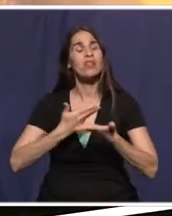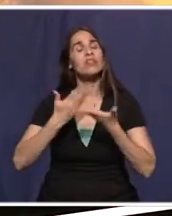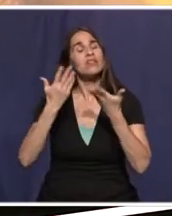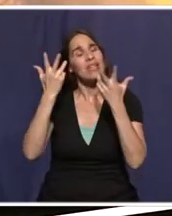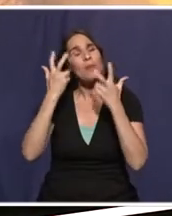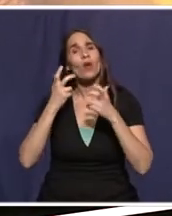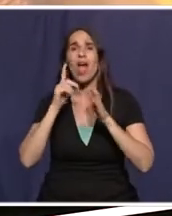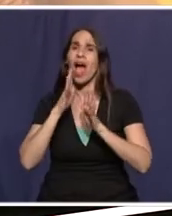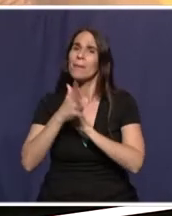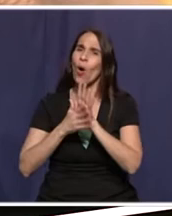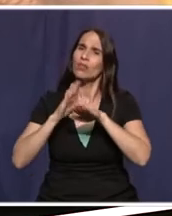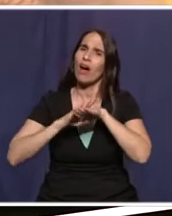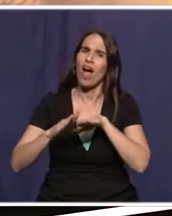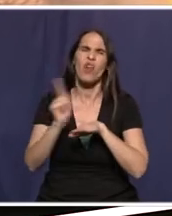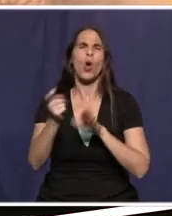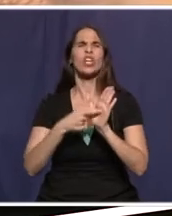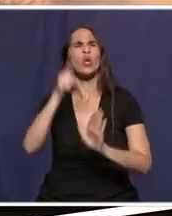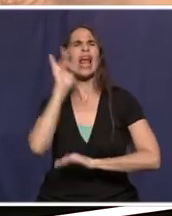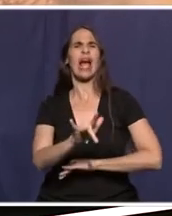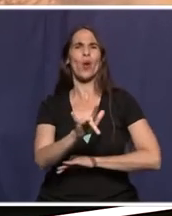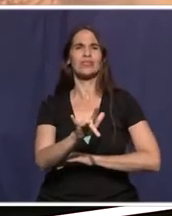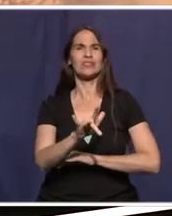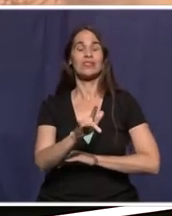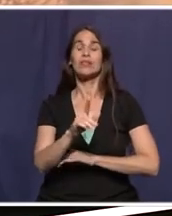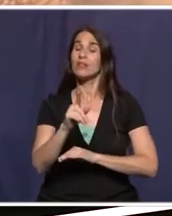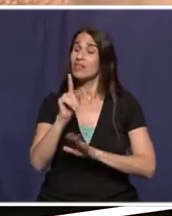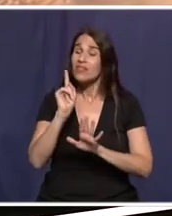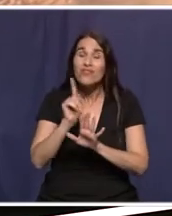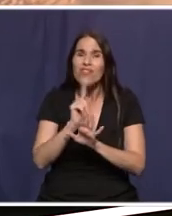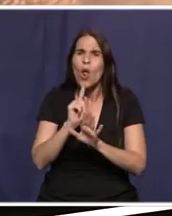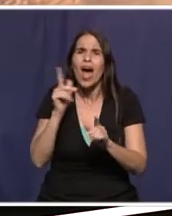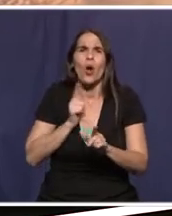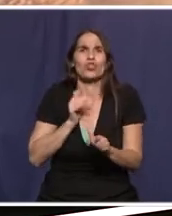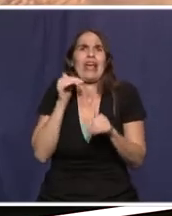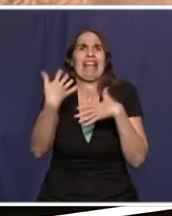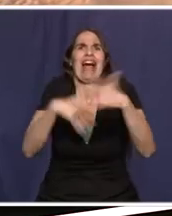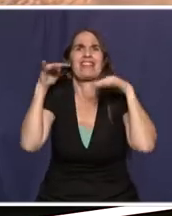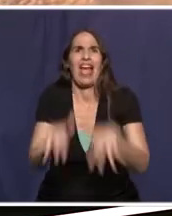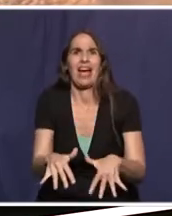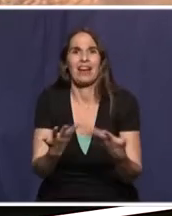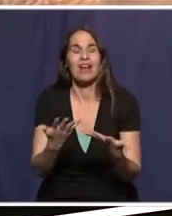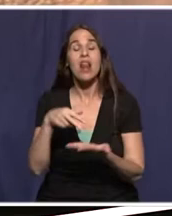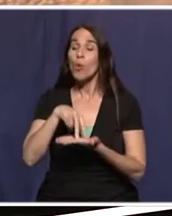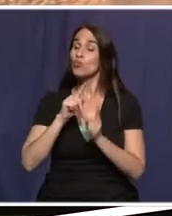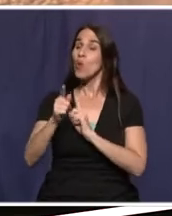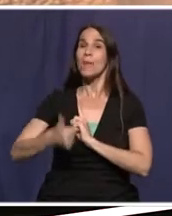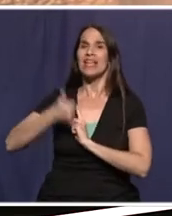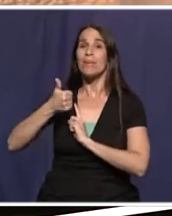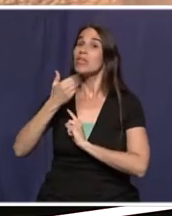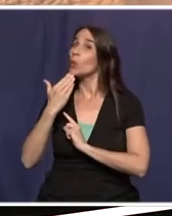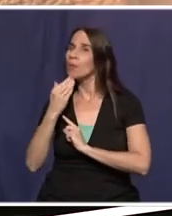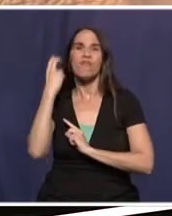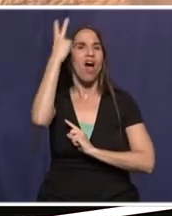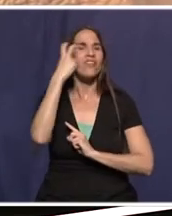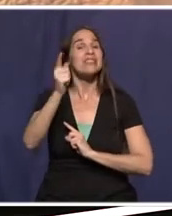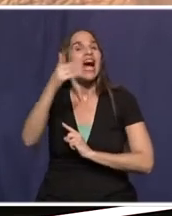הרגעה ולא דרישות לגינוי. ונבקש זאת מיד עם פרוץ הפרעות ולא בהידרדרותן. נעמוד אל מול מנהיגים, יהודים וערבים. נצטרך